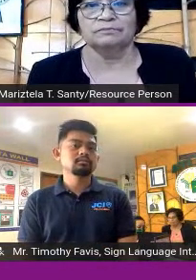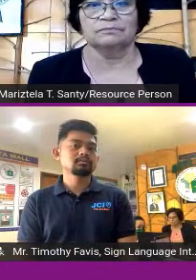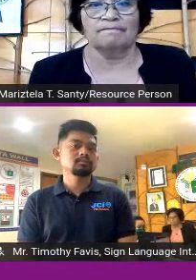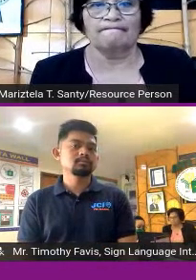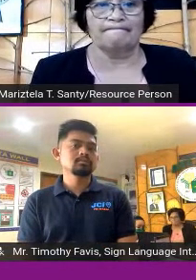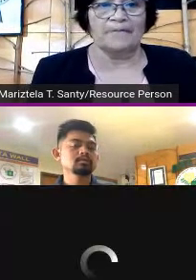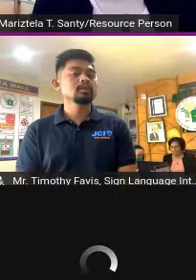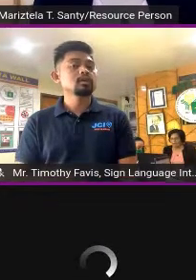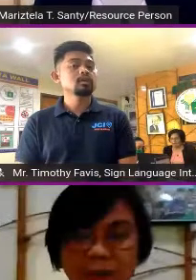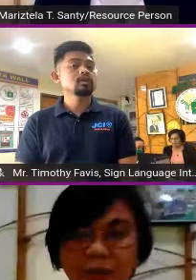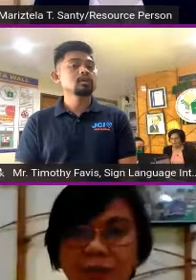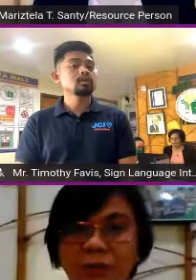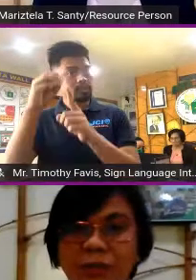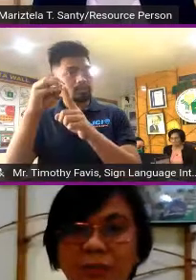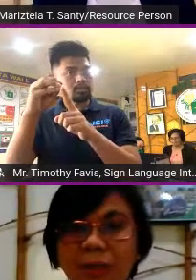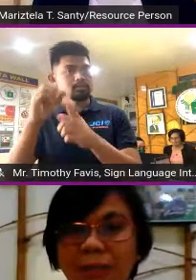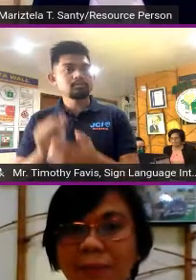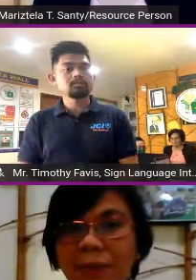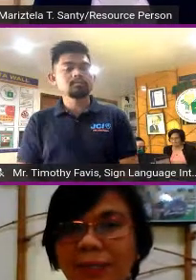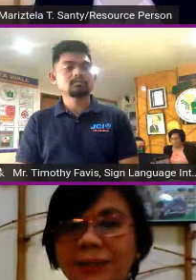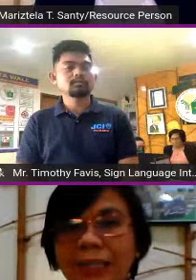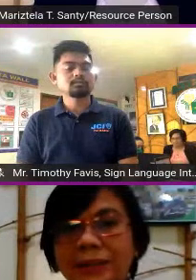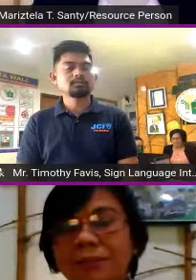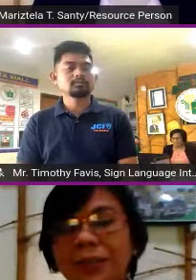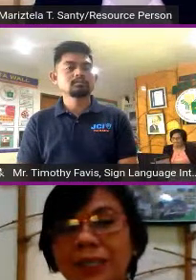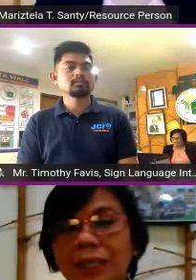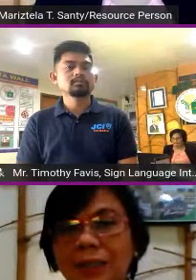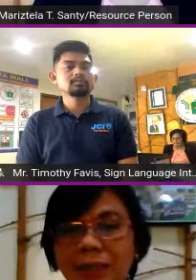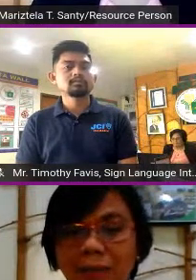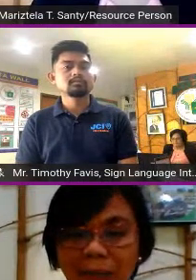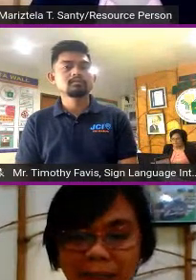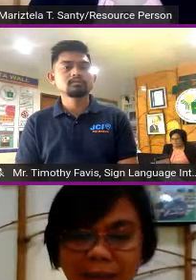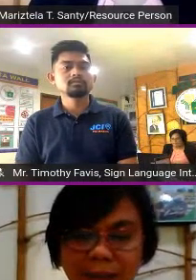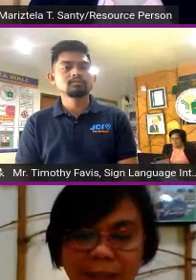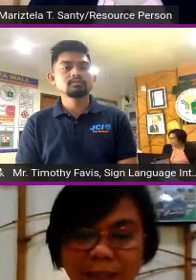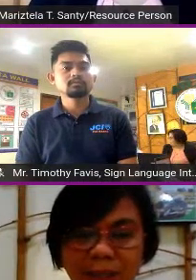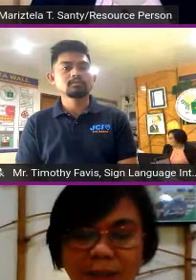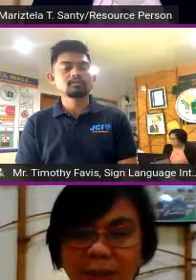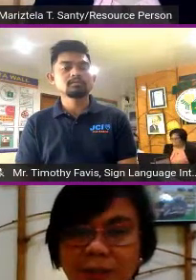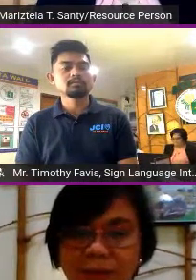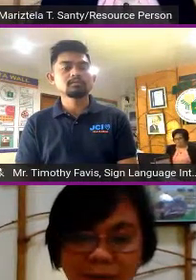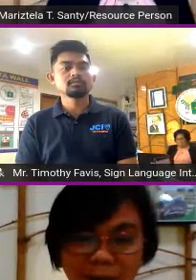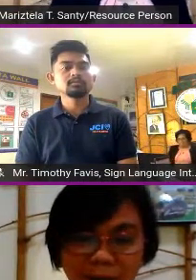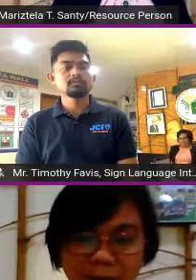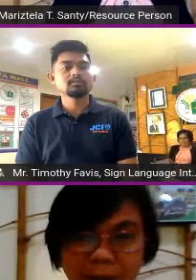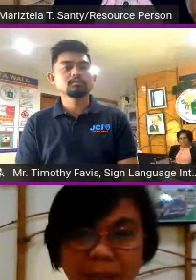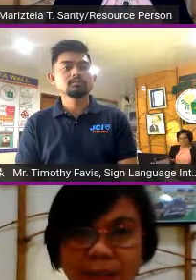May mga opinions lang po. Opo. So dun sa mga nabanggit natin mga tema kanina,